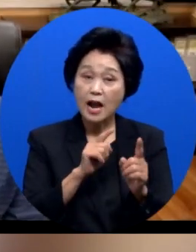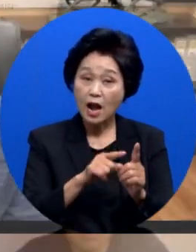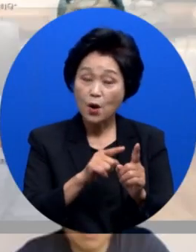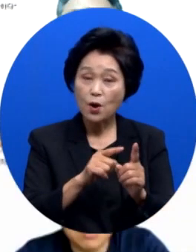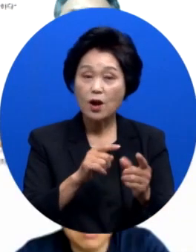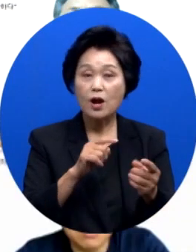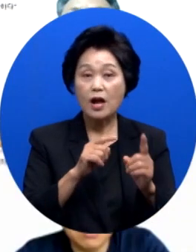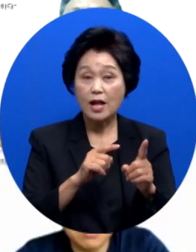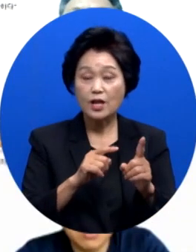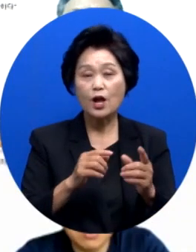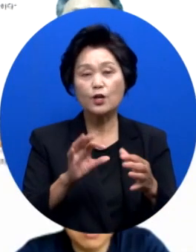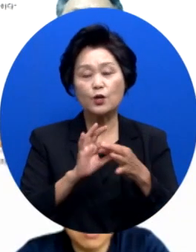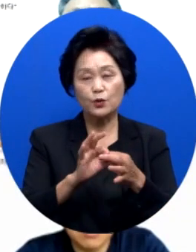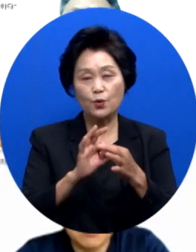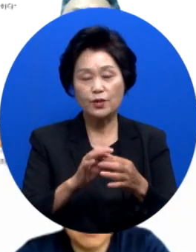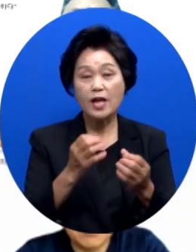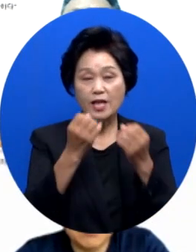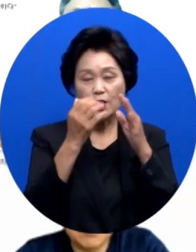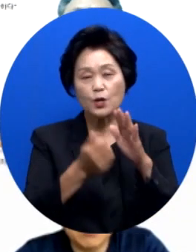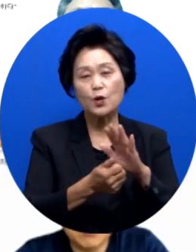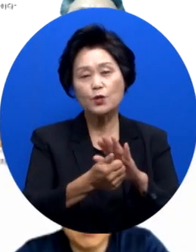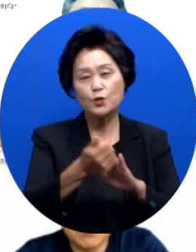있습니다 csu 스팍스 현 입니다